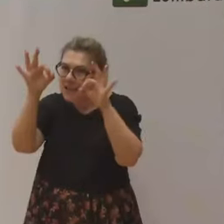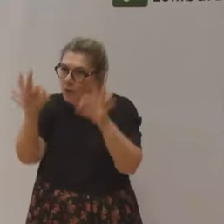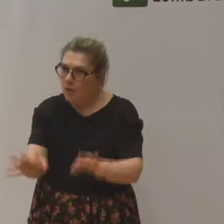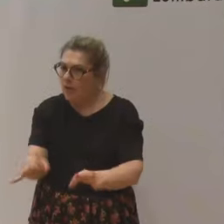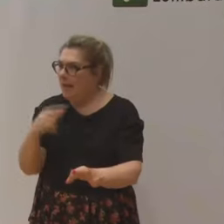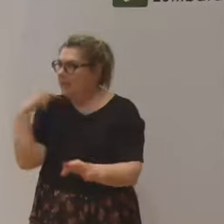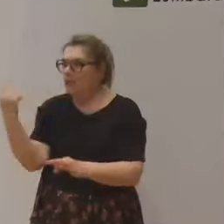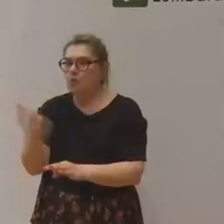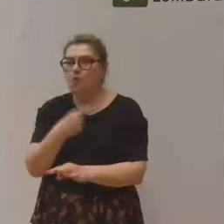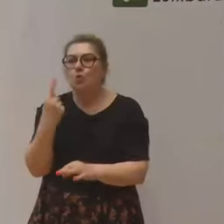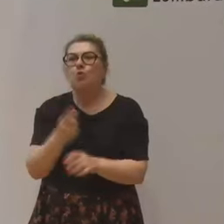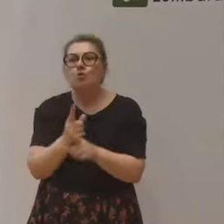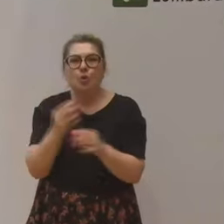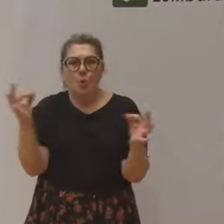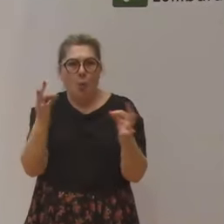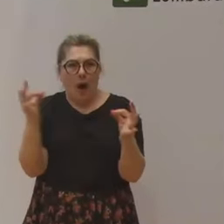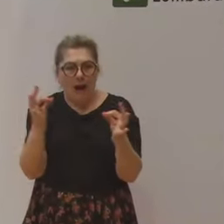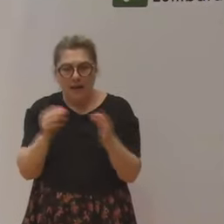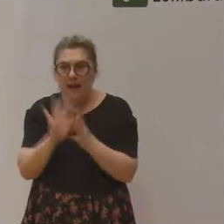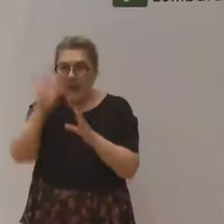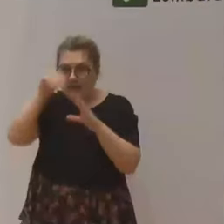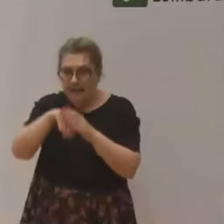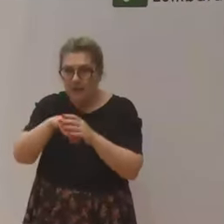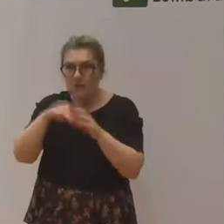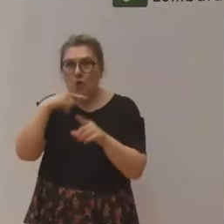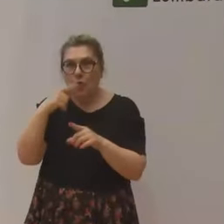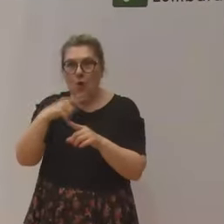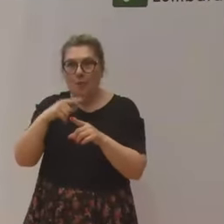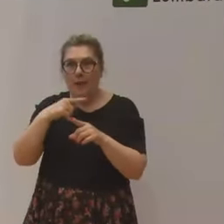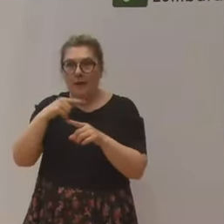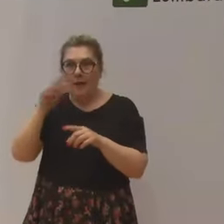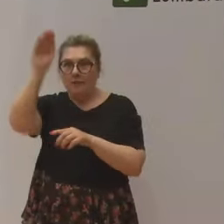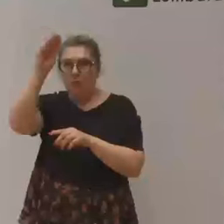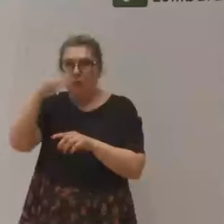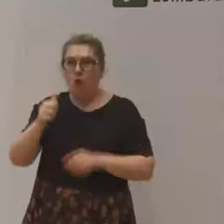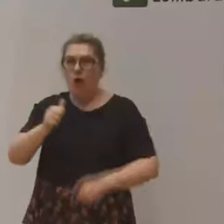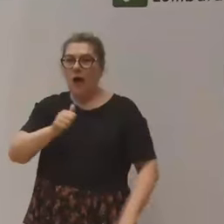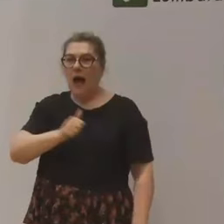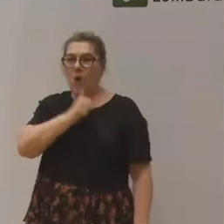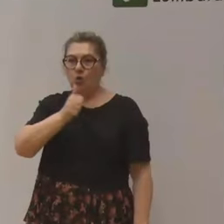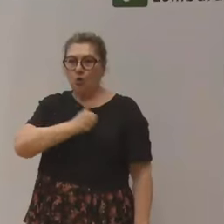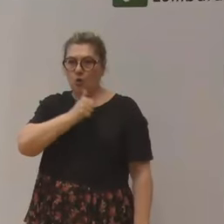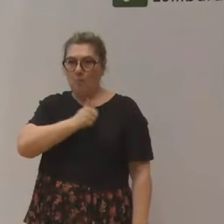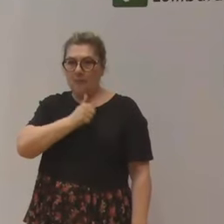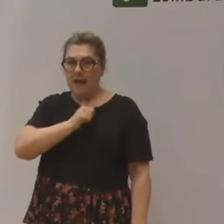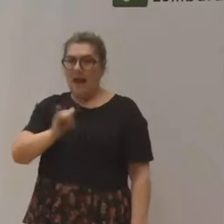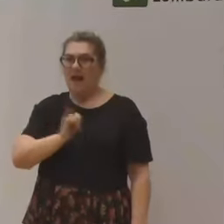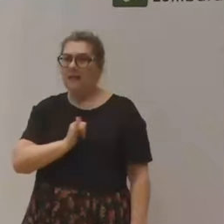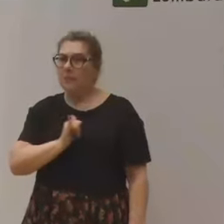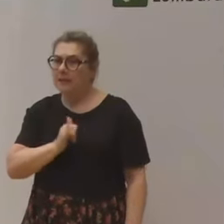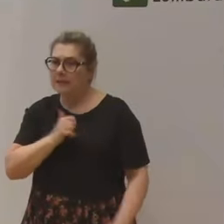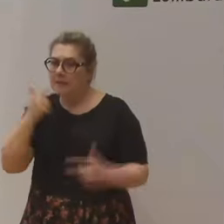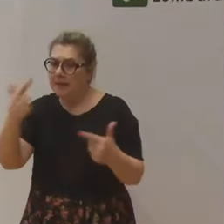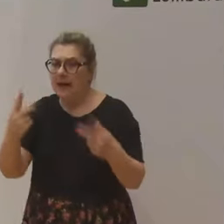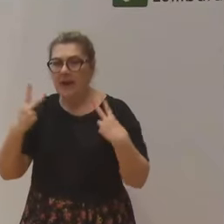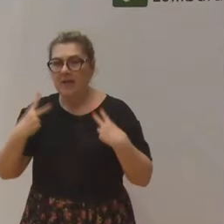ciò sta nella cornice dell'autonomia e dell'indipendenza della persona, che dà alla persona una vita